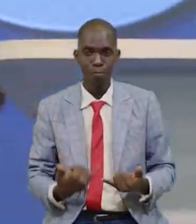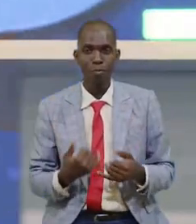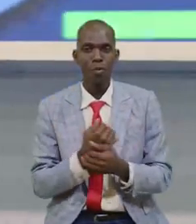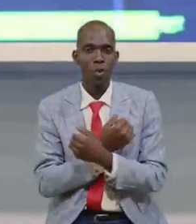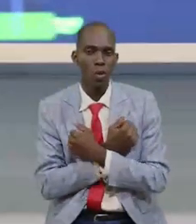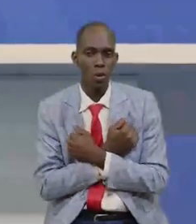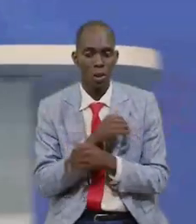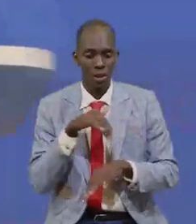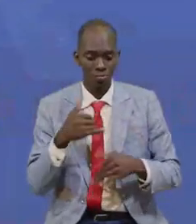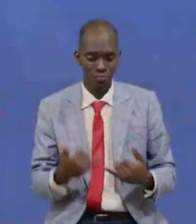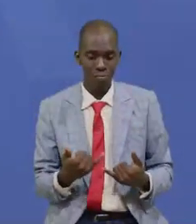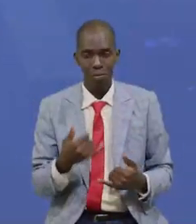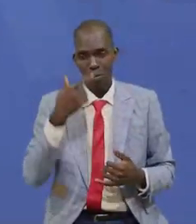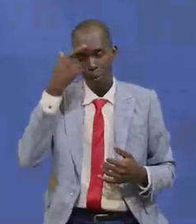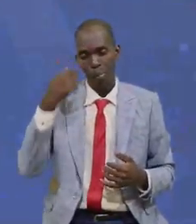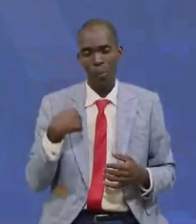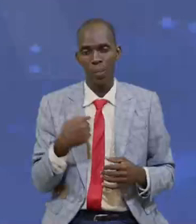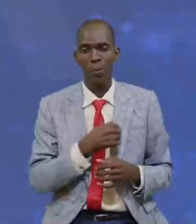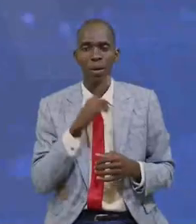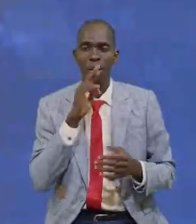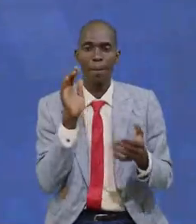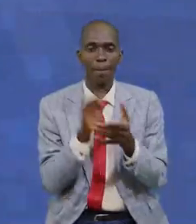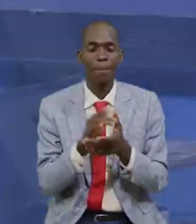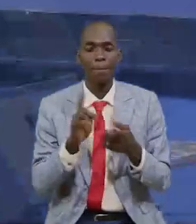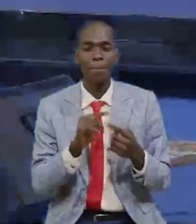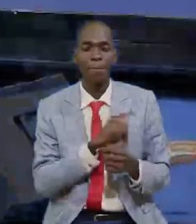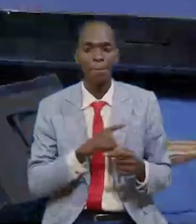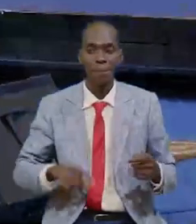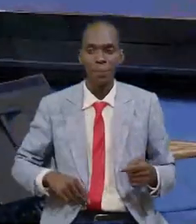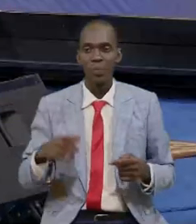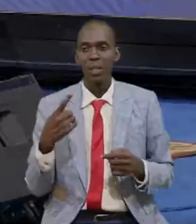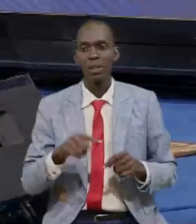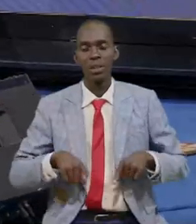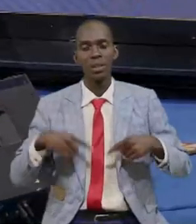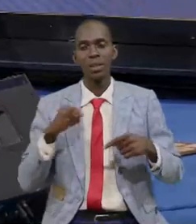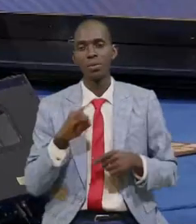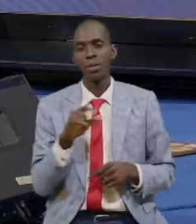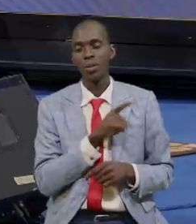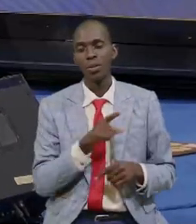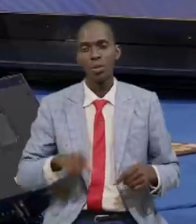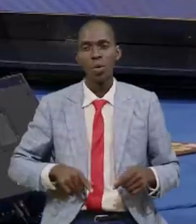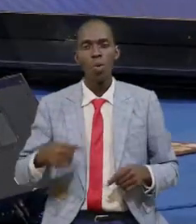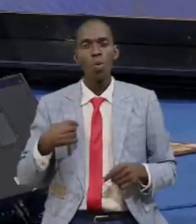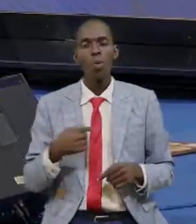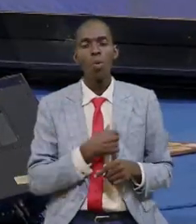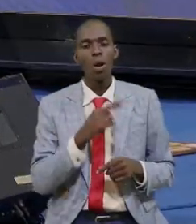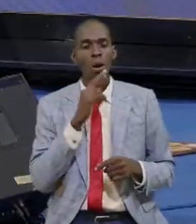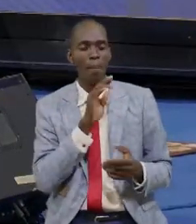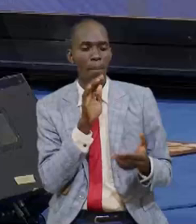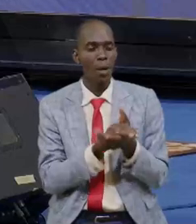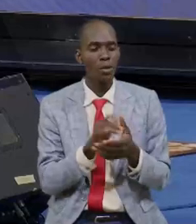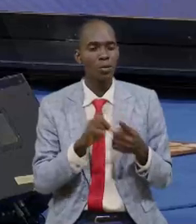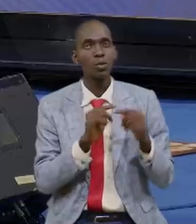Et maintenant, parce que nous sommes mariés au Seigneur vivant, nous sommes mariés au